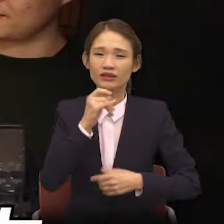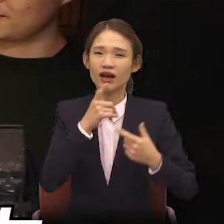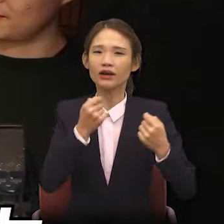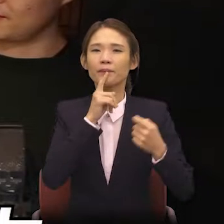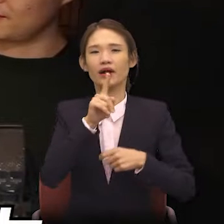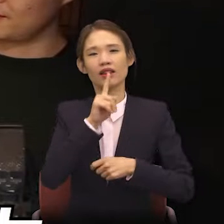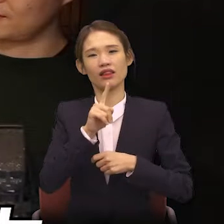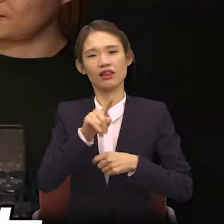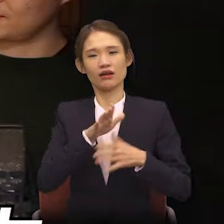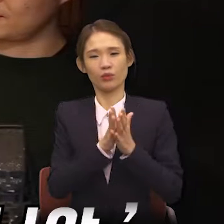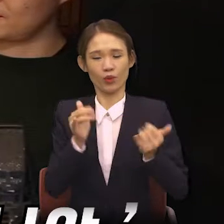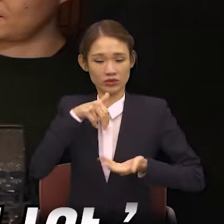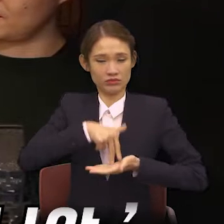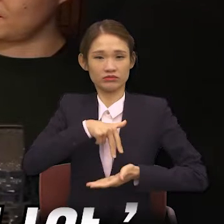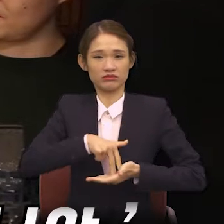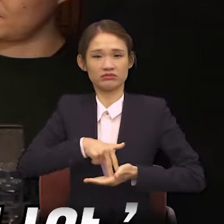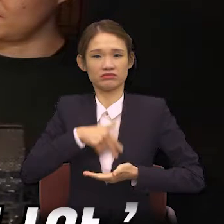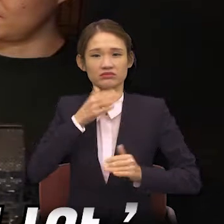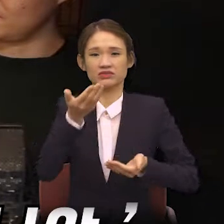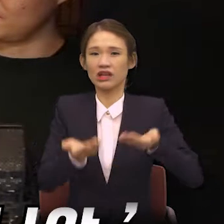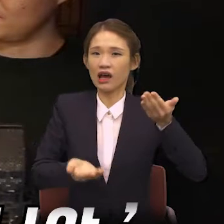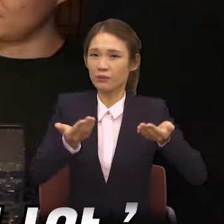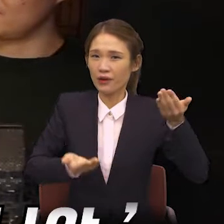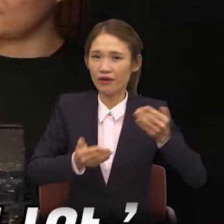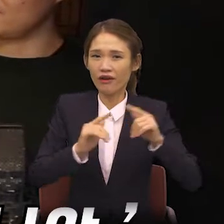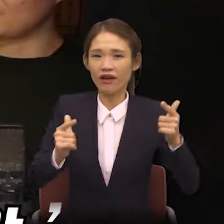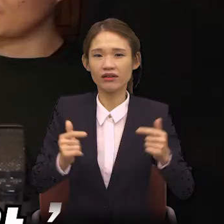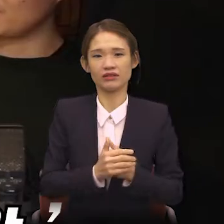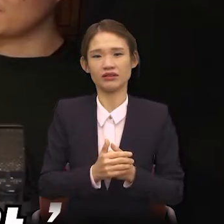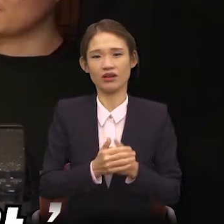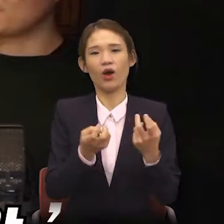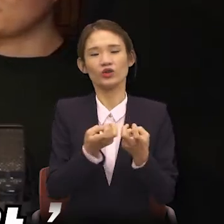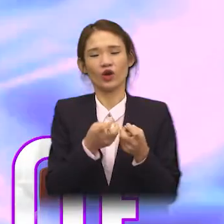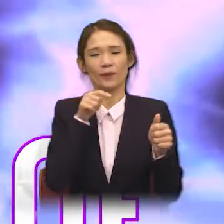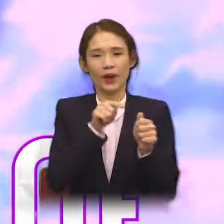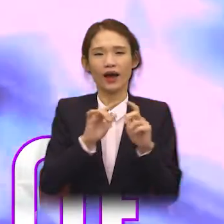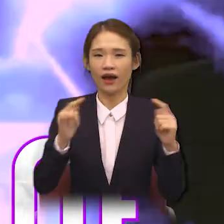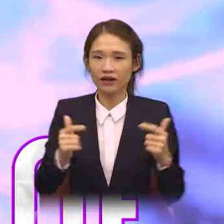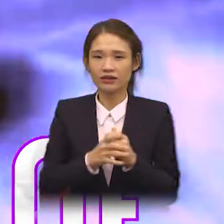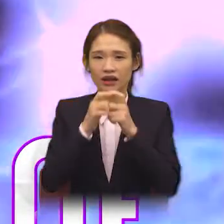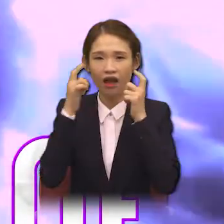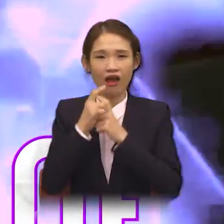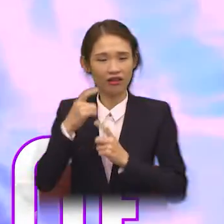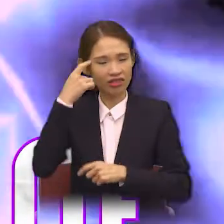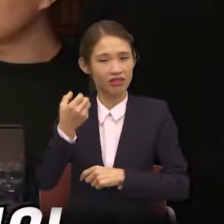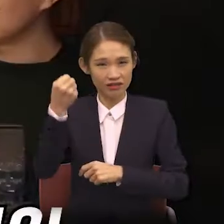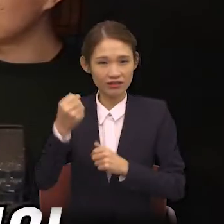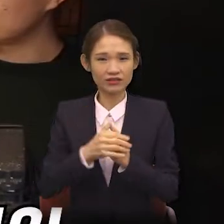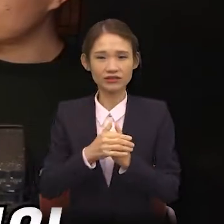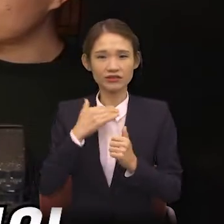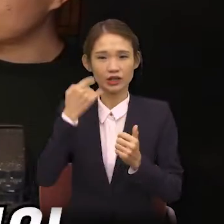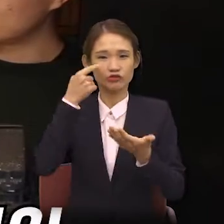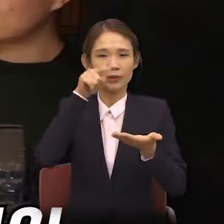말들이 본인 입장에서는 야 어떻게 차별하는 건 아니야. 그리고 어떻게 하자는 거 아니야. 그냥 내 개인의 기호야.